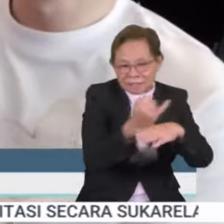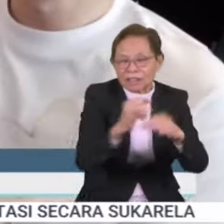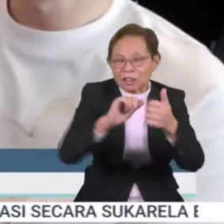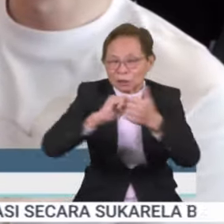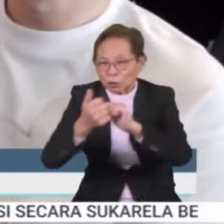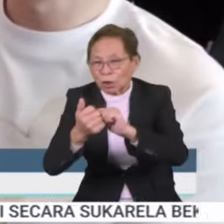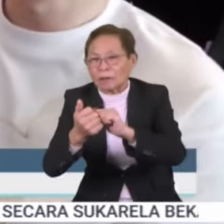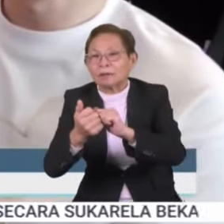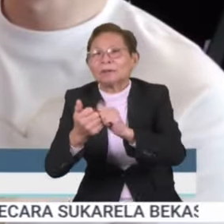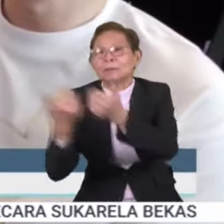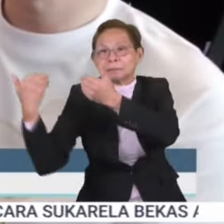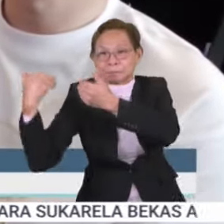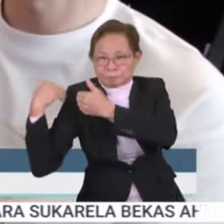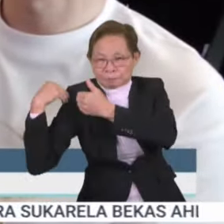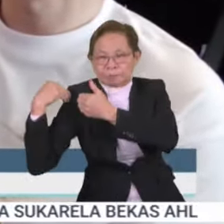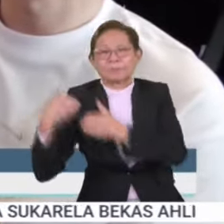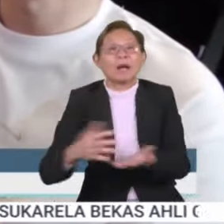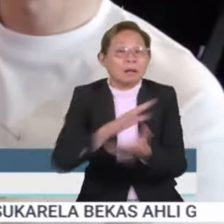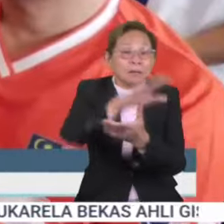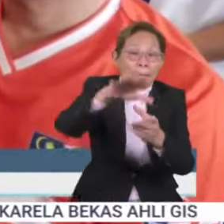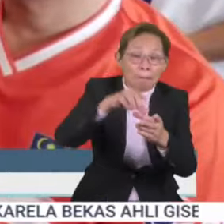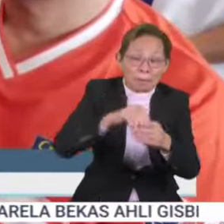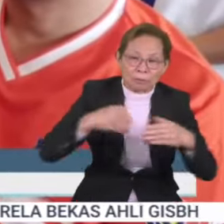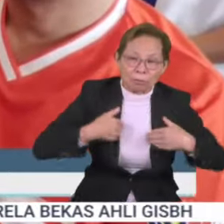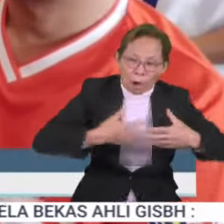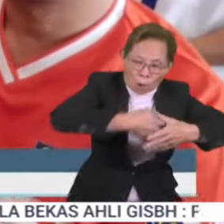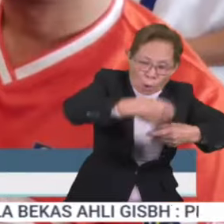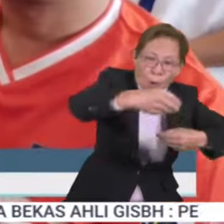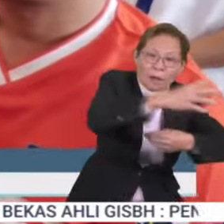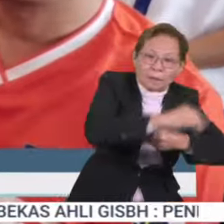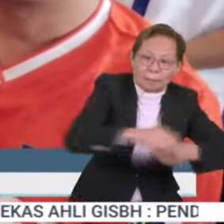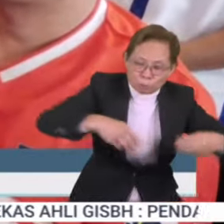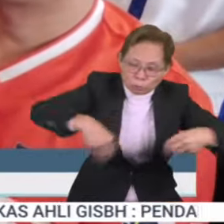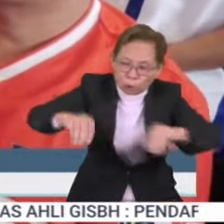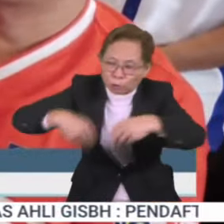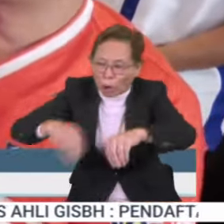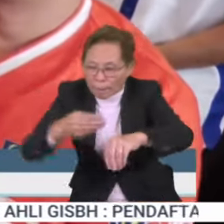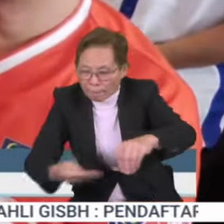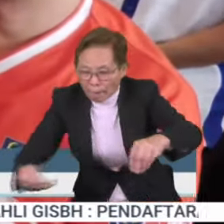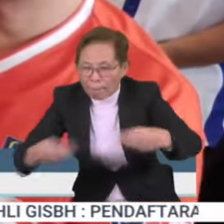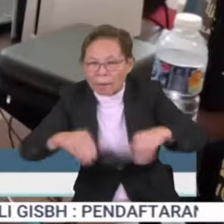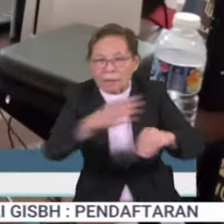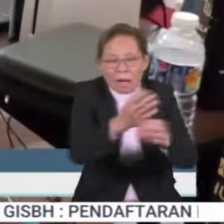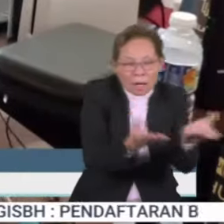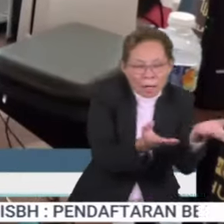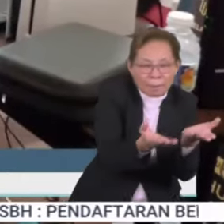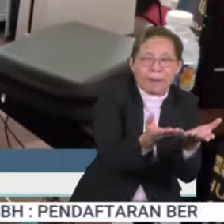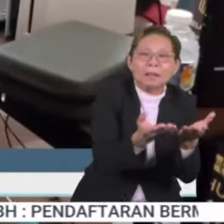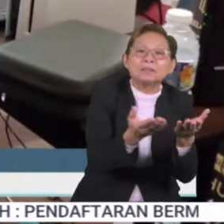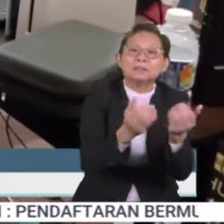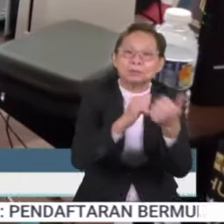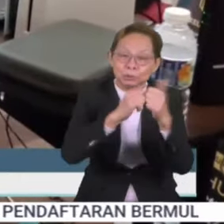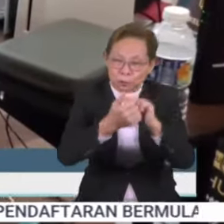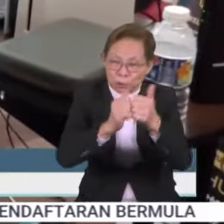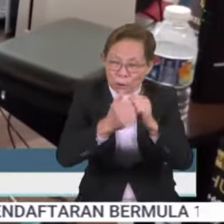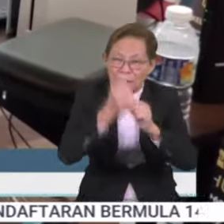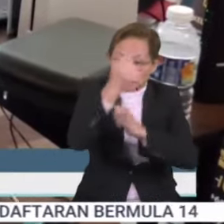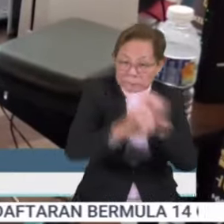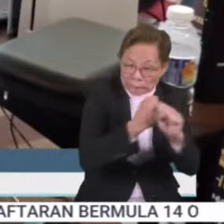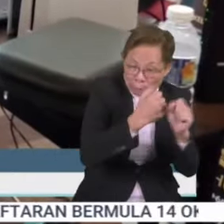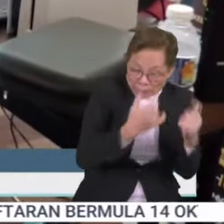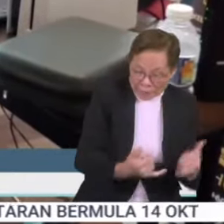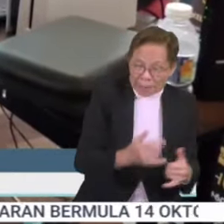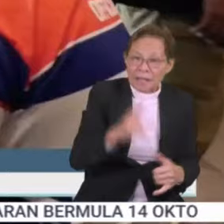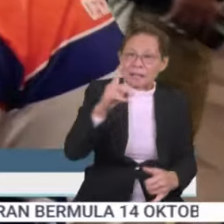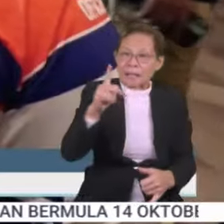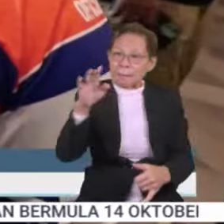sukan berkaitan ini termasuklah mengeluarkan dan memasarkan produk dan perkhidmatan sukan tahun ini